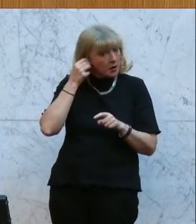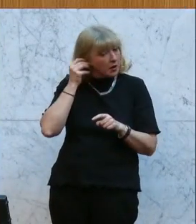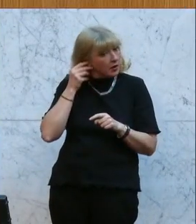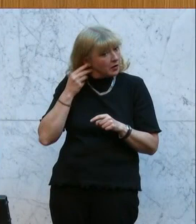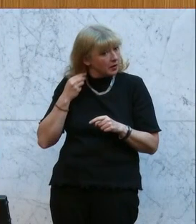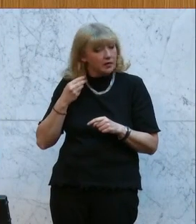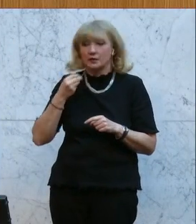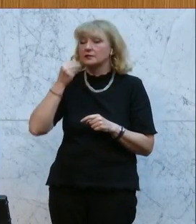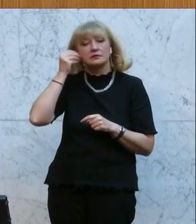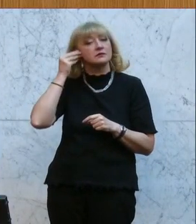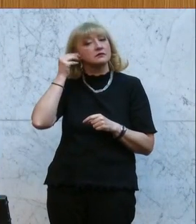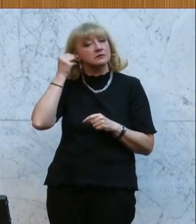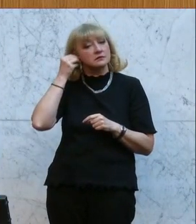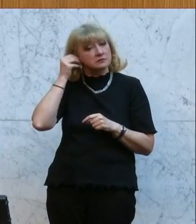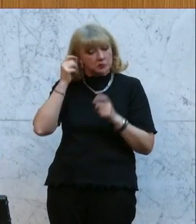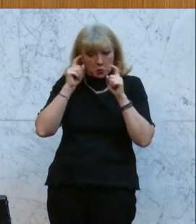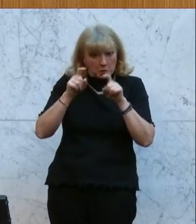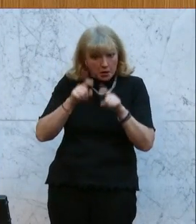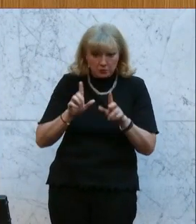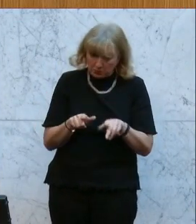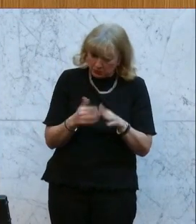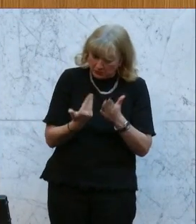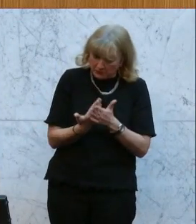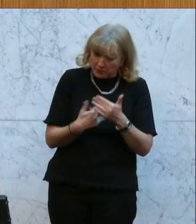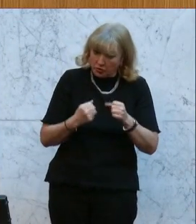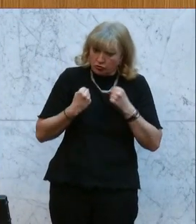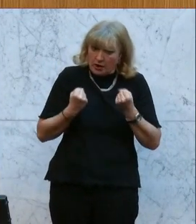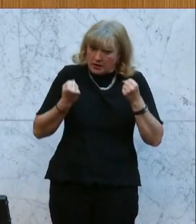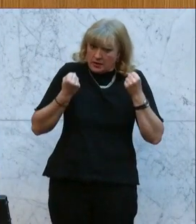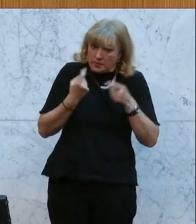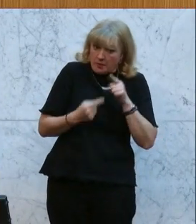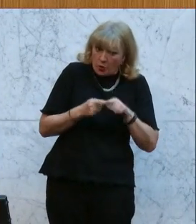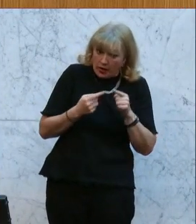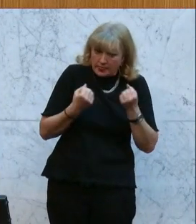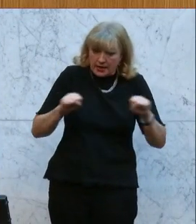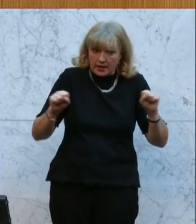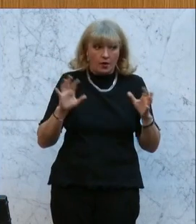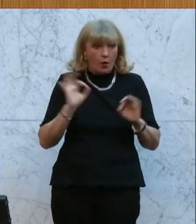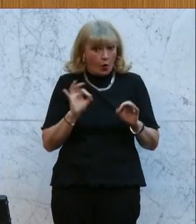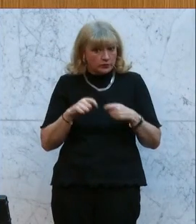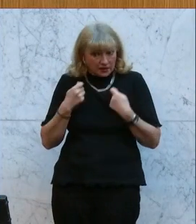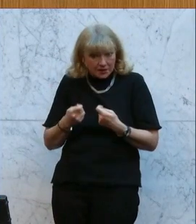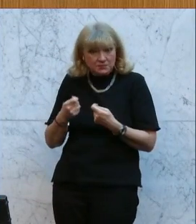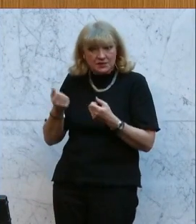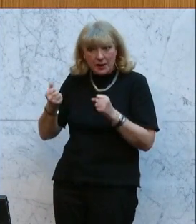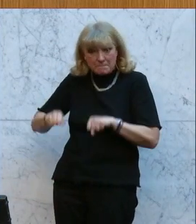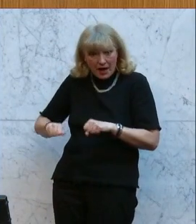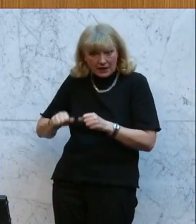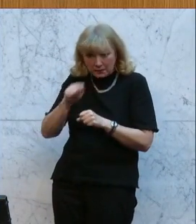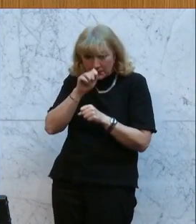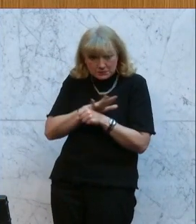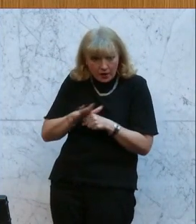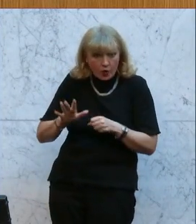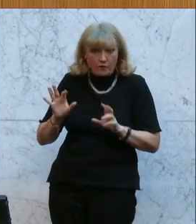unsere Demokratie? Oder gibt es eher von Seiten der Mächtigen auch in unserem Land weiterhin Machtmissbrauch? Bereichern sich jene an der